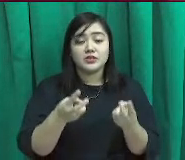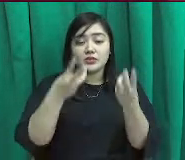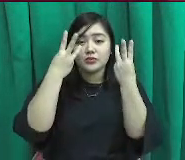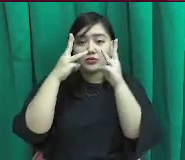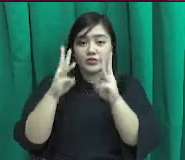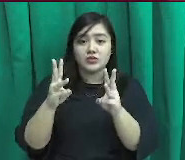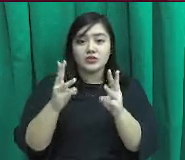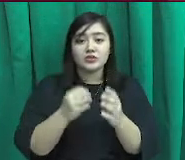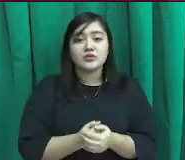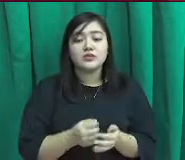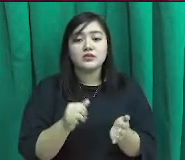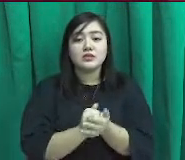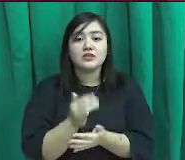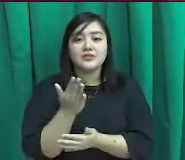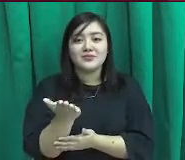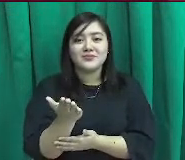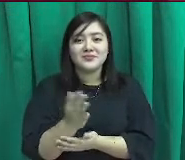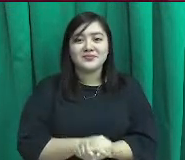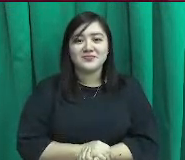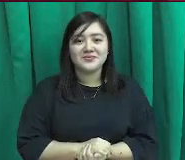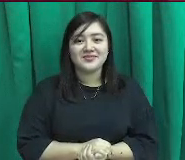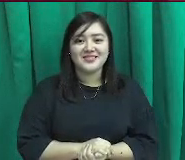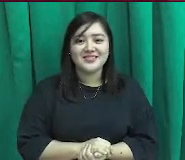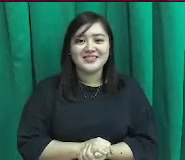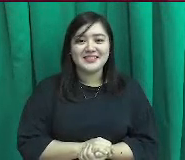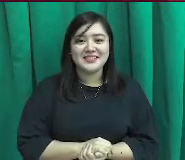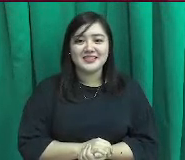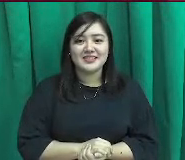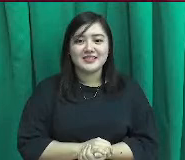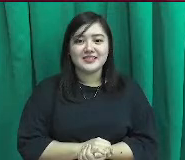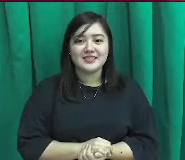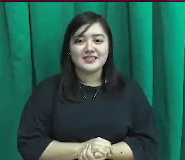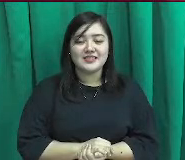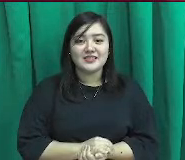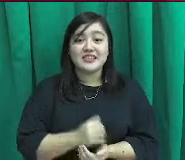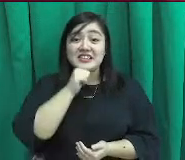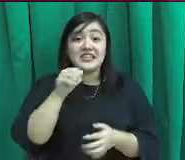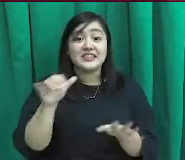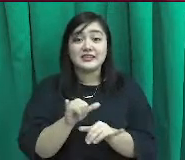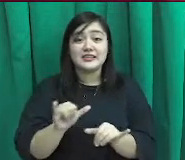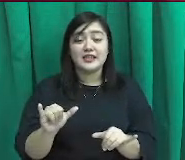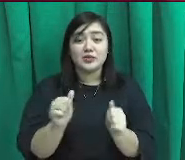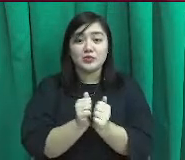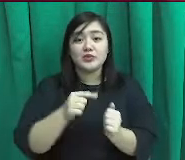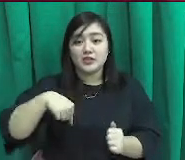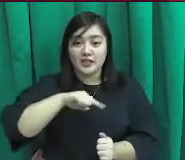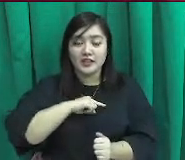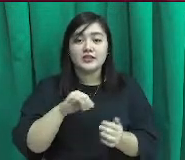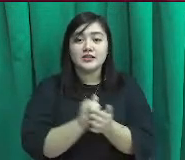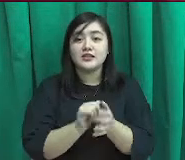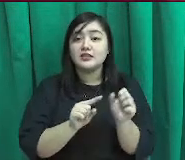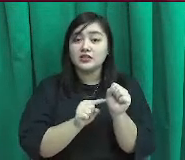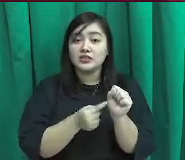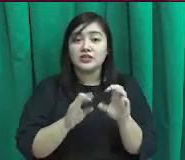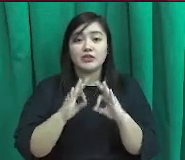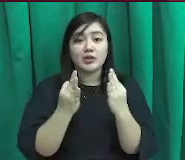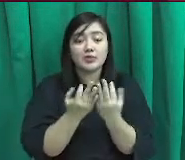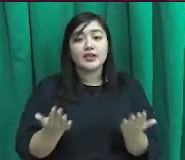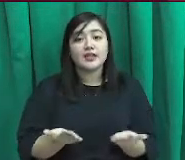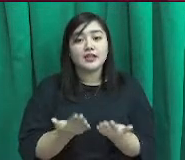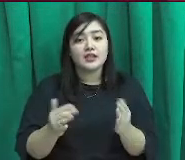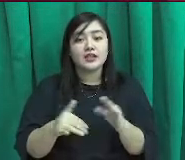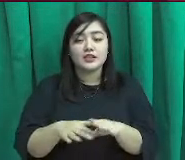na hindi po katulad namin. Ako po dito na ako nag-start ng pamilya. So, I mean, meron po yung siyempre, kasulang nga sinabi ko, meron